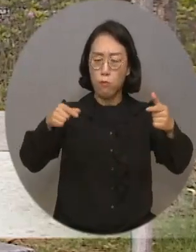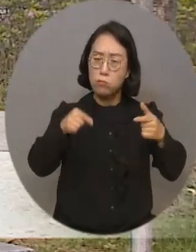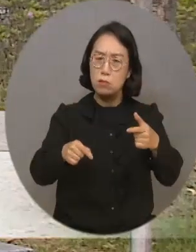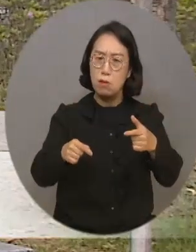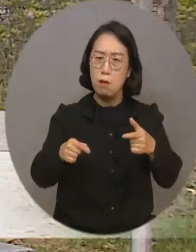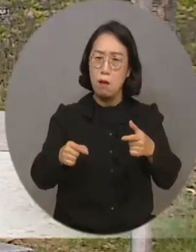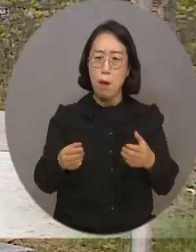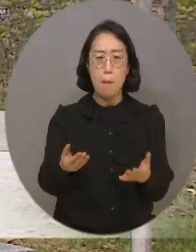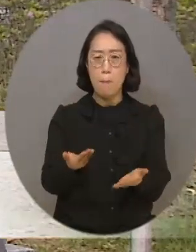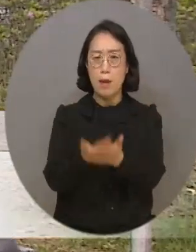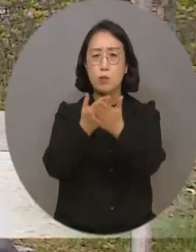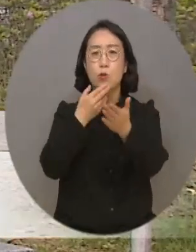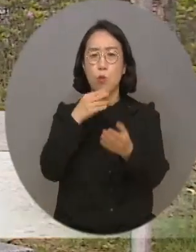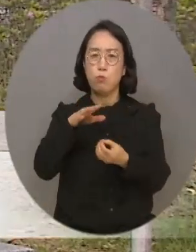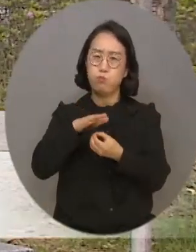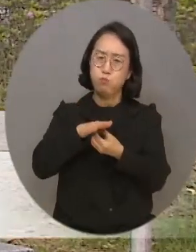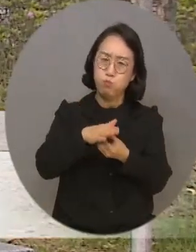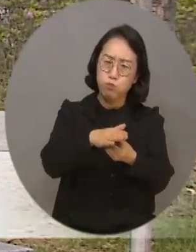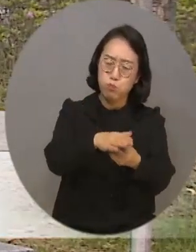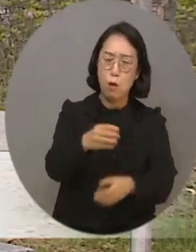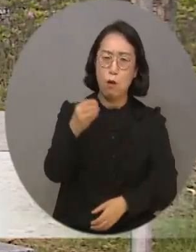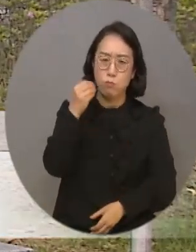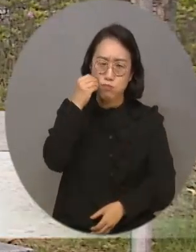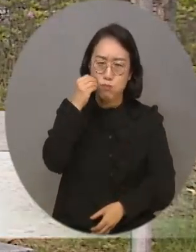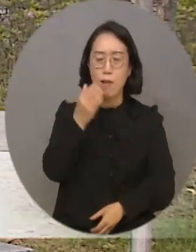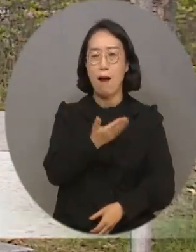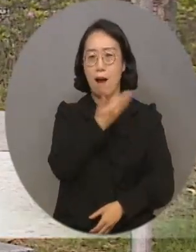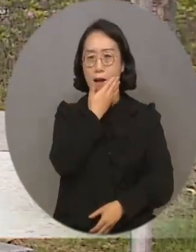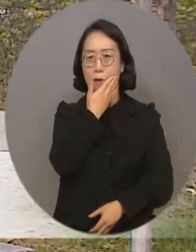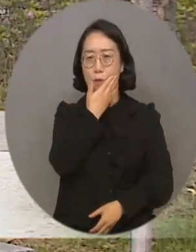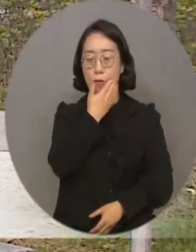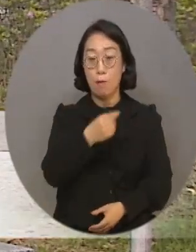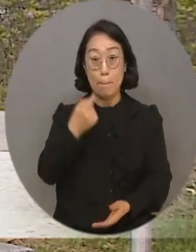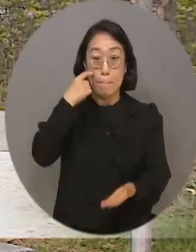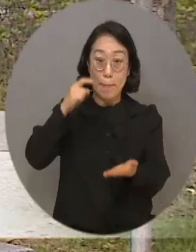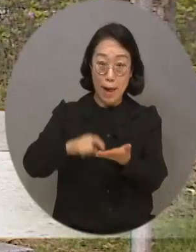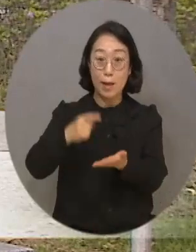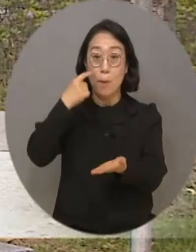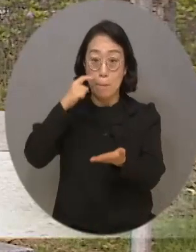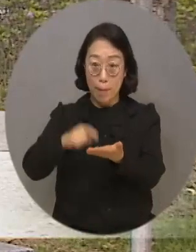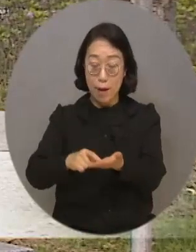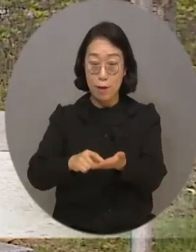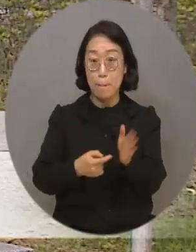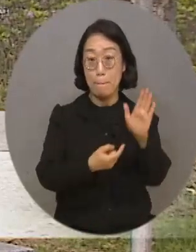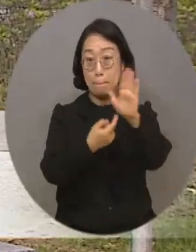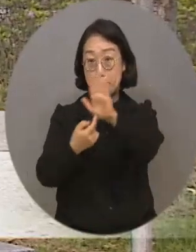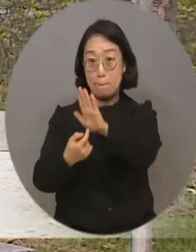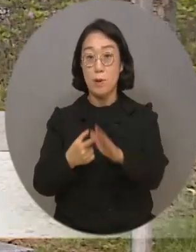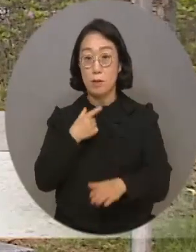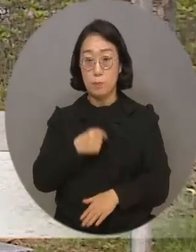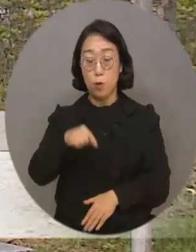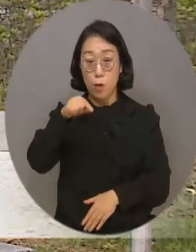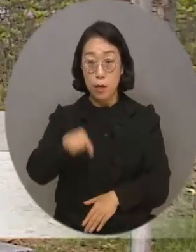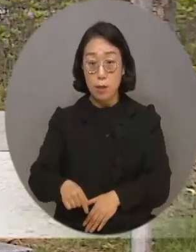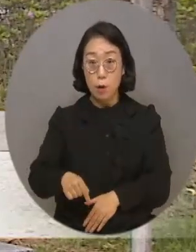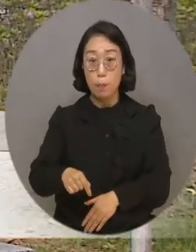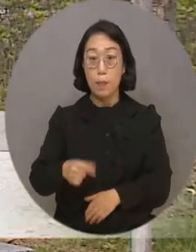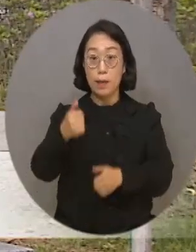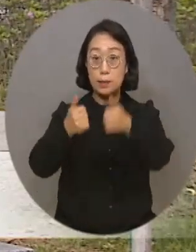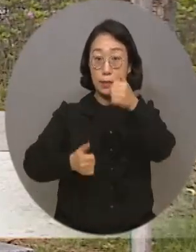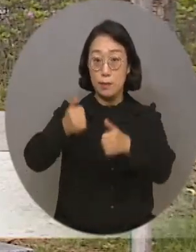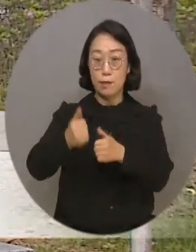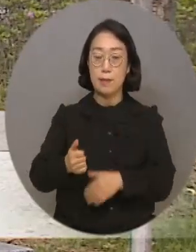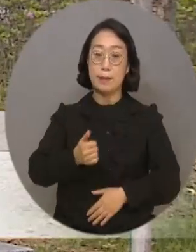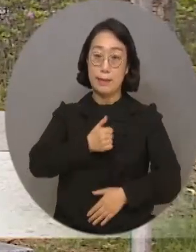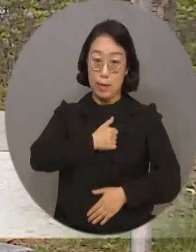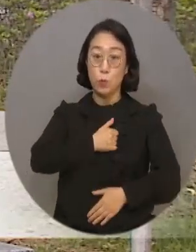좀 안타까워서요. 그걸 끄집어내기 위해서 좀 시작했고요. 그래서 이런 가요제를 통해서 장애인들이